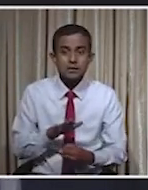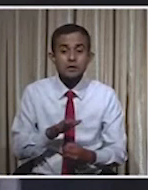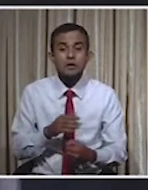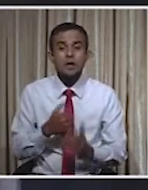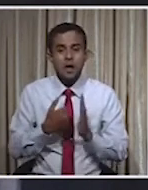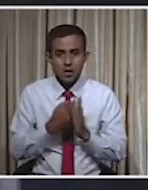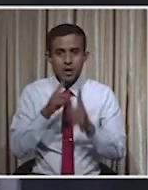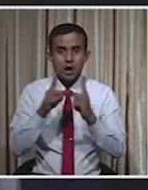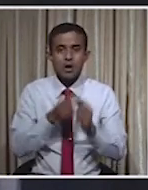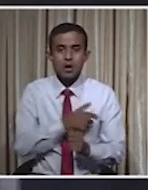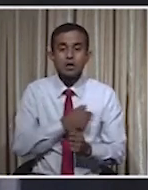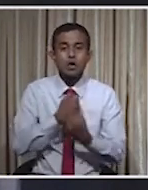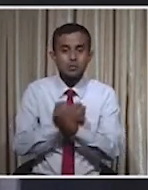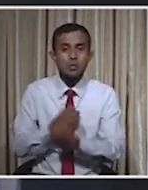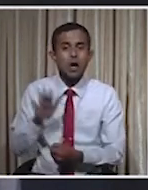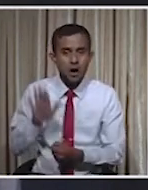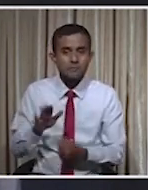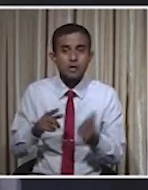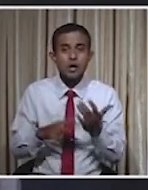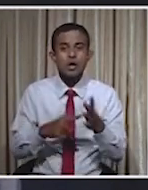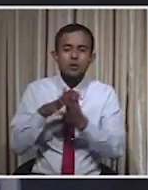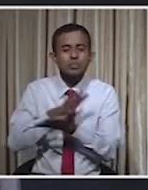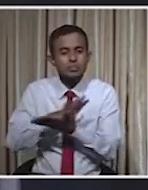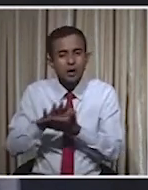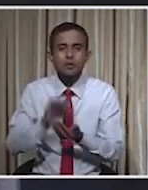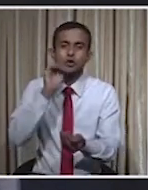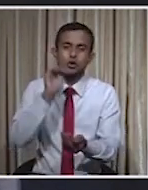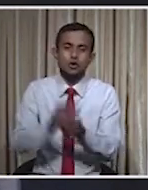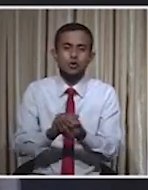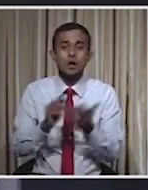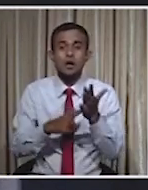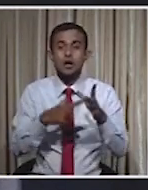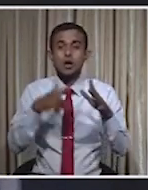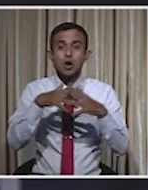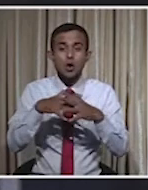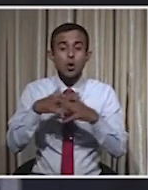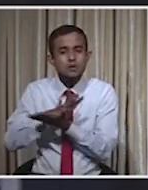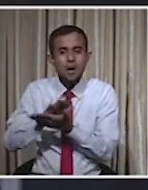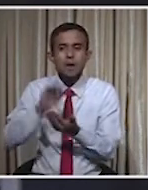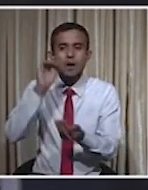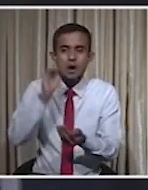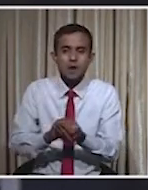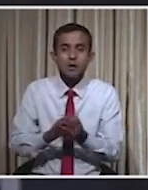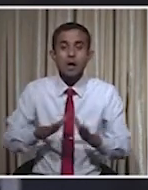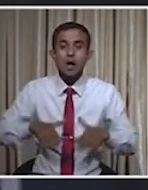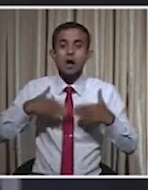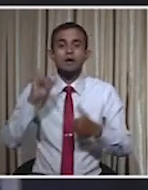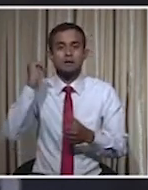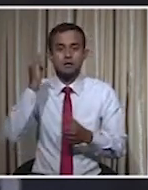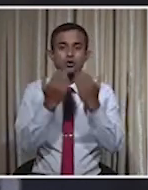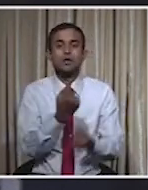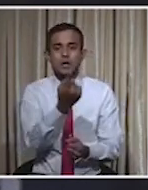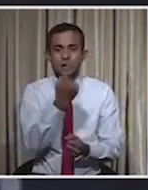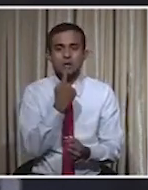ගරු කතානායකතුමනි පොලිසිය තියන්නේ නීතිය සහ සාමය රකින්න. එතකොට නීතිය සහ සාමය රකින්නවා කියන්නේ සෞඛ්‍ය බලධාරීන් යම්කිසි